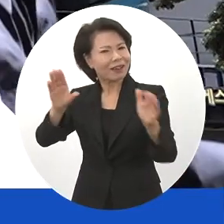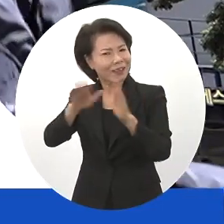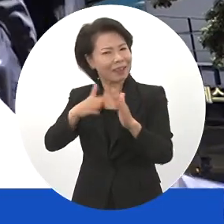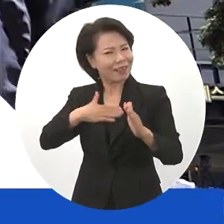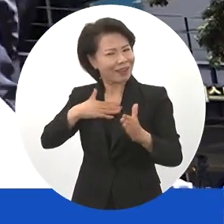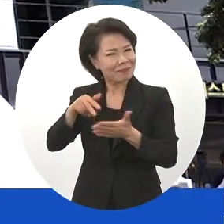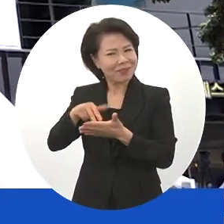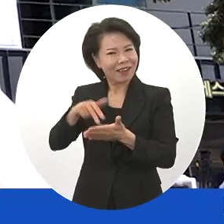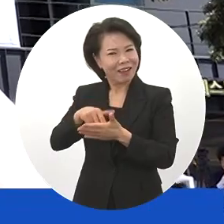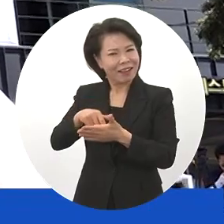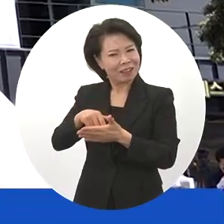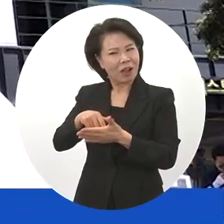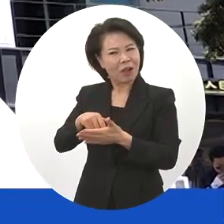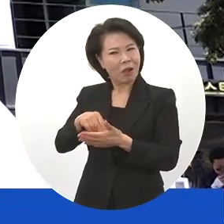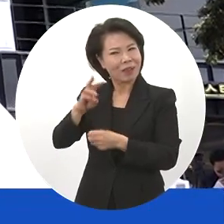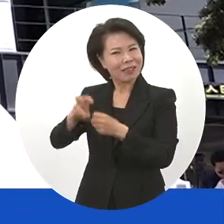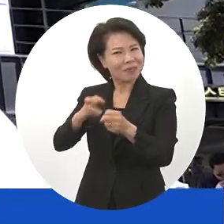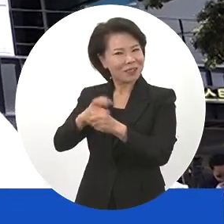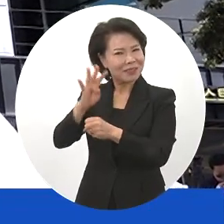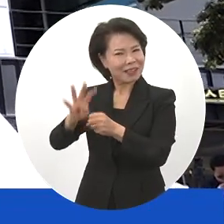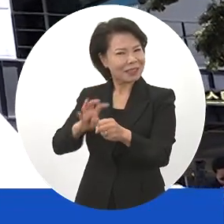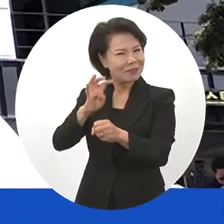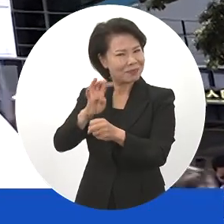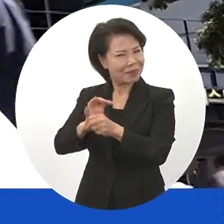해보고 거의 한